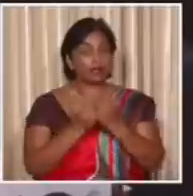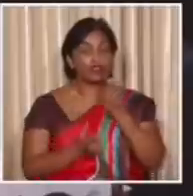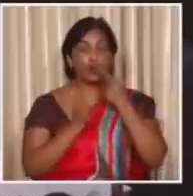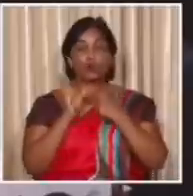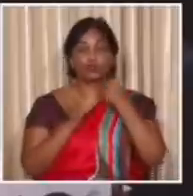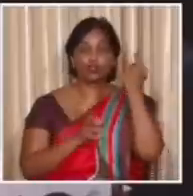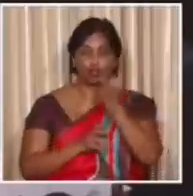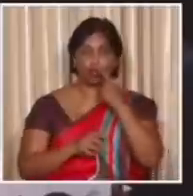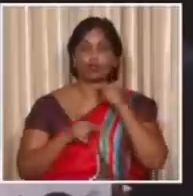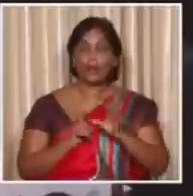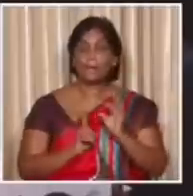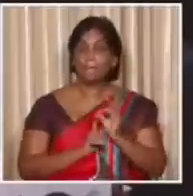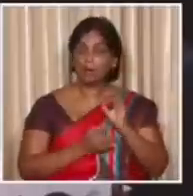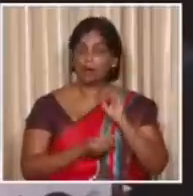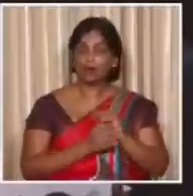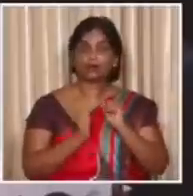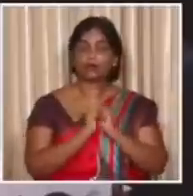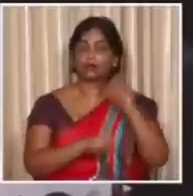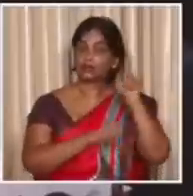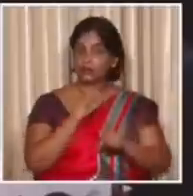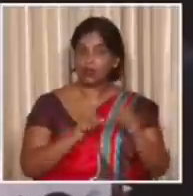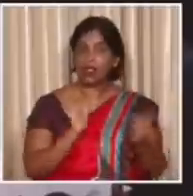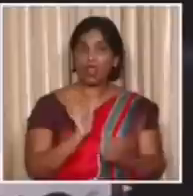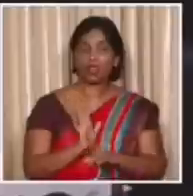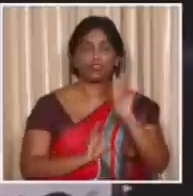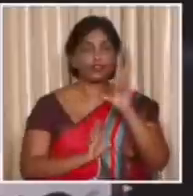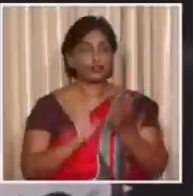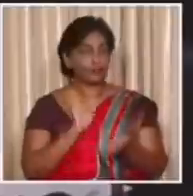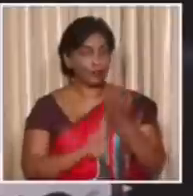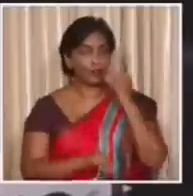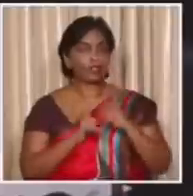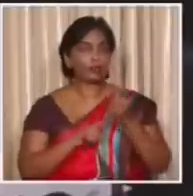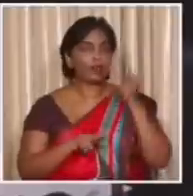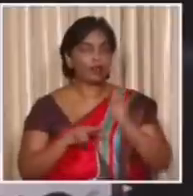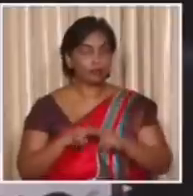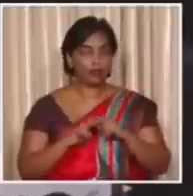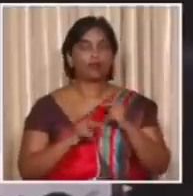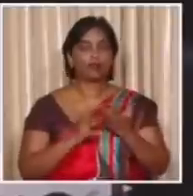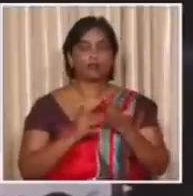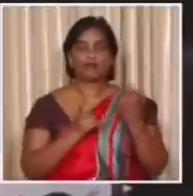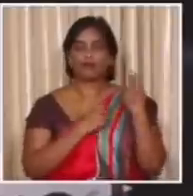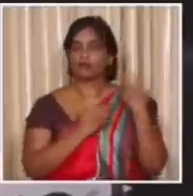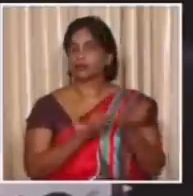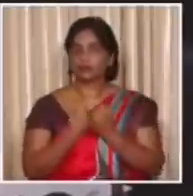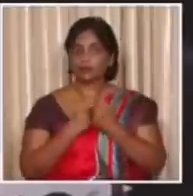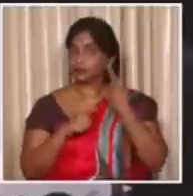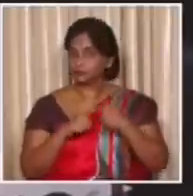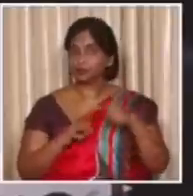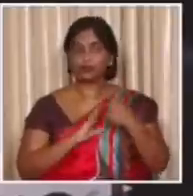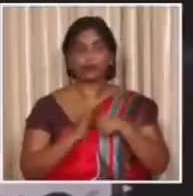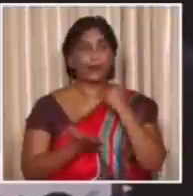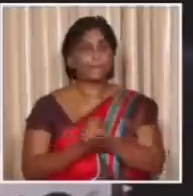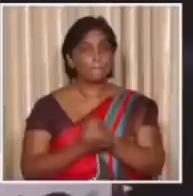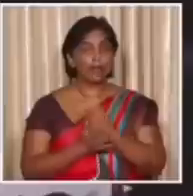වෙන්නේ පෞද්ගලික අංශ සේවක සේවිකාවන්ගේ ලක්ෂ 25කට වැඩි අර්ථසාධක අරමුදල බිලි දෙනවා ඒ විතරක්ද ලංකා බැංකුව